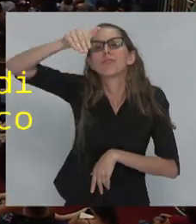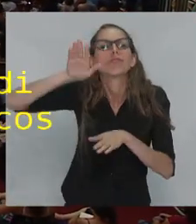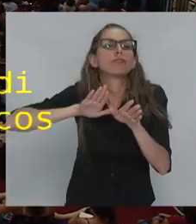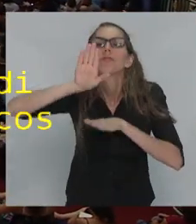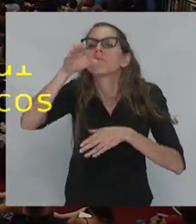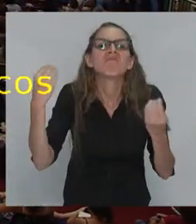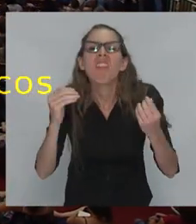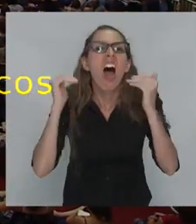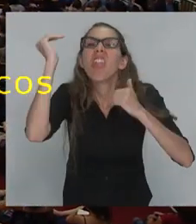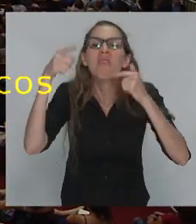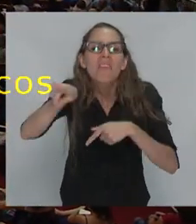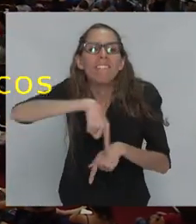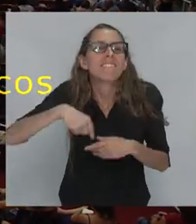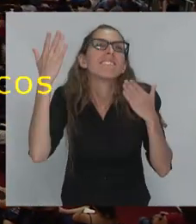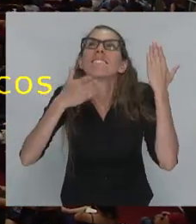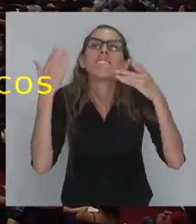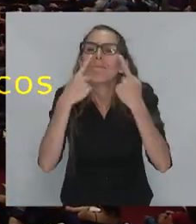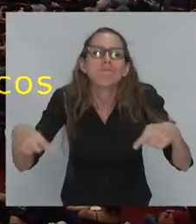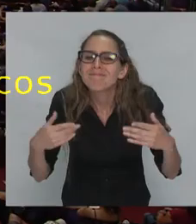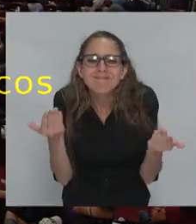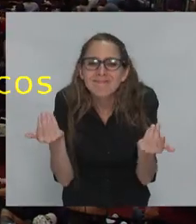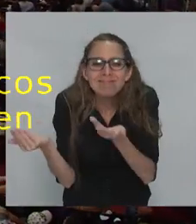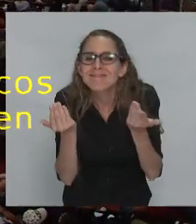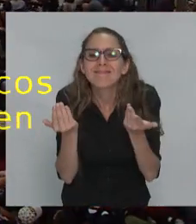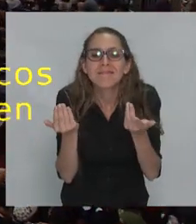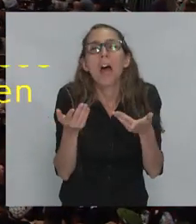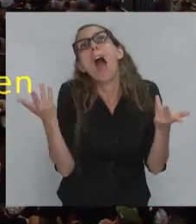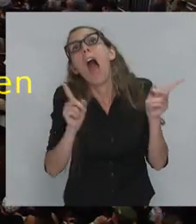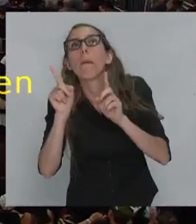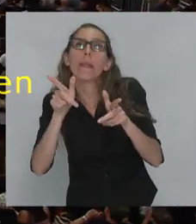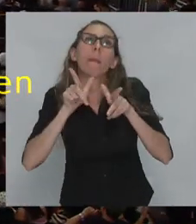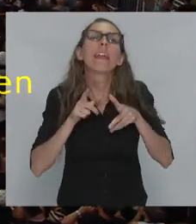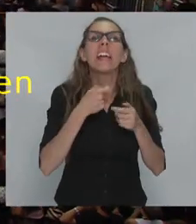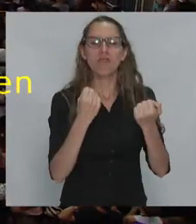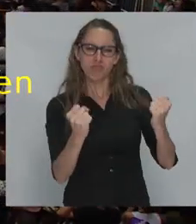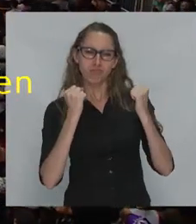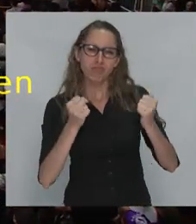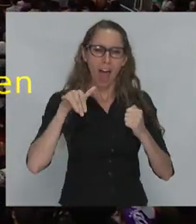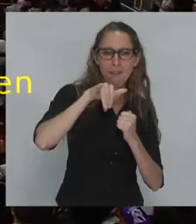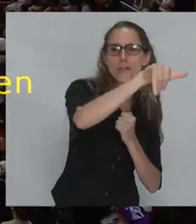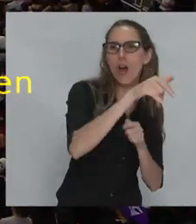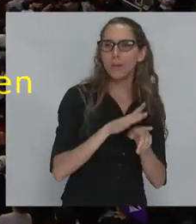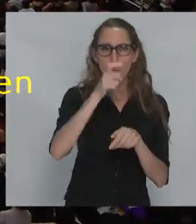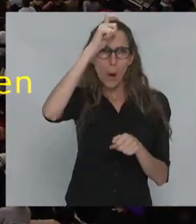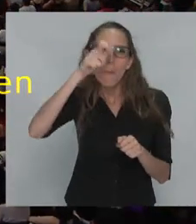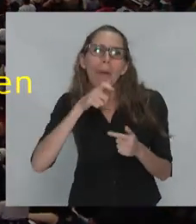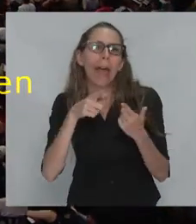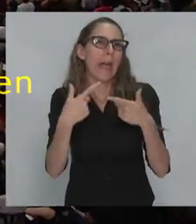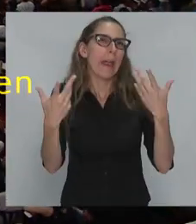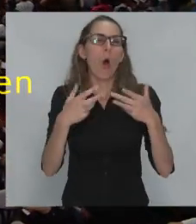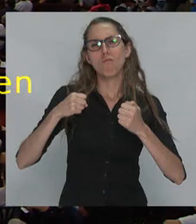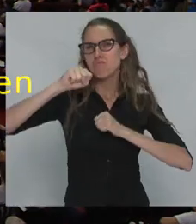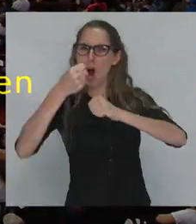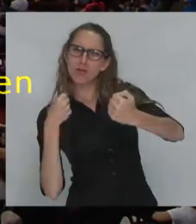enfants disent « aviateur, pompier, cycliste, champion de boxe, champion de foot. » Il m'a dit « Il faut que